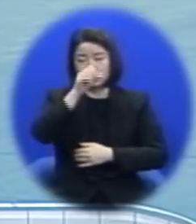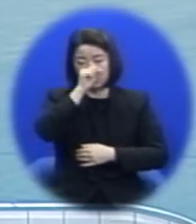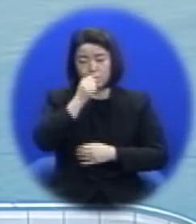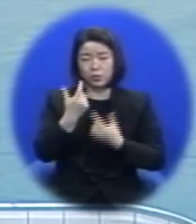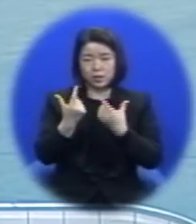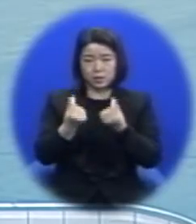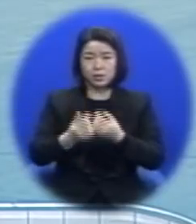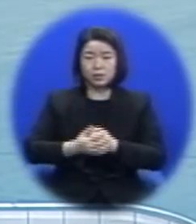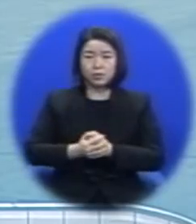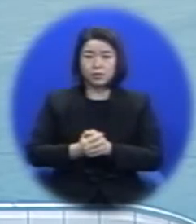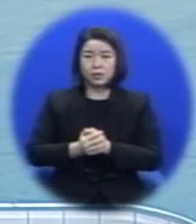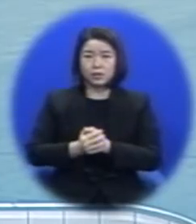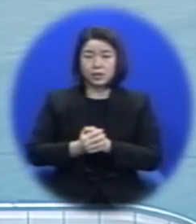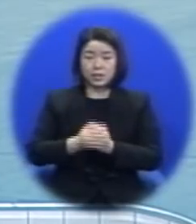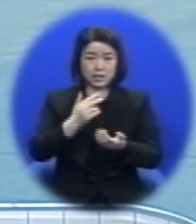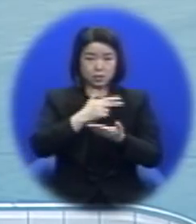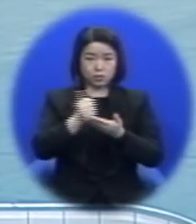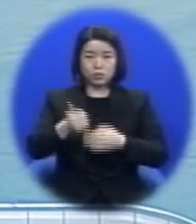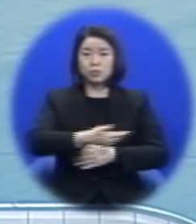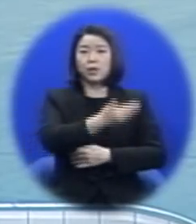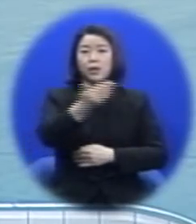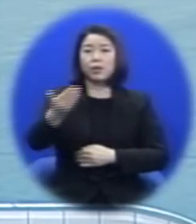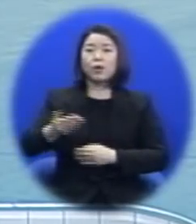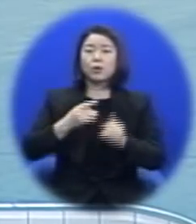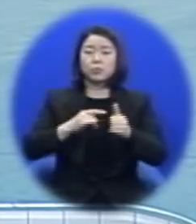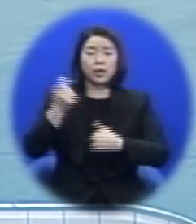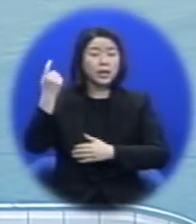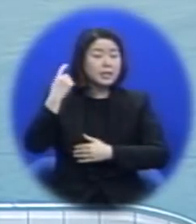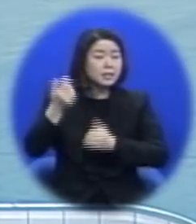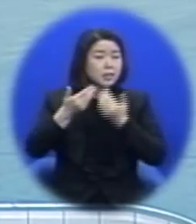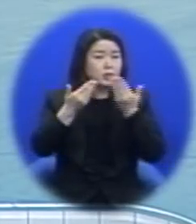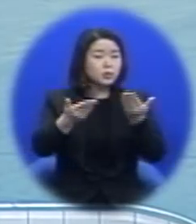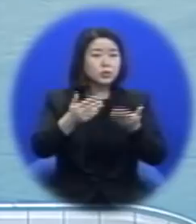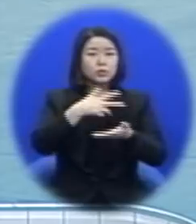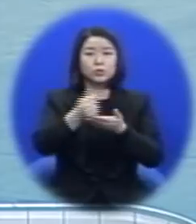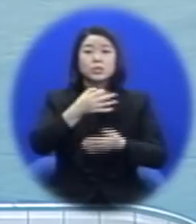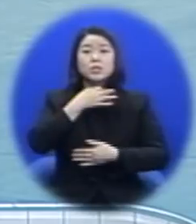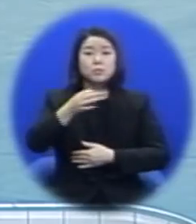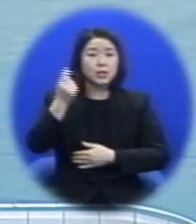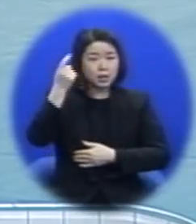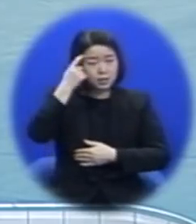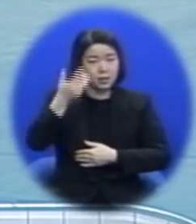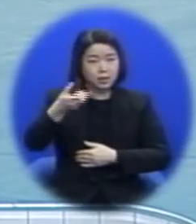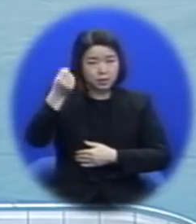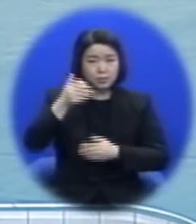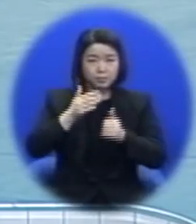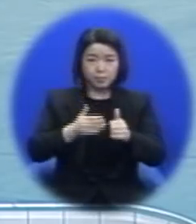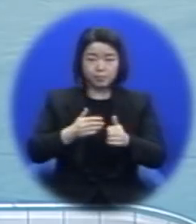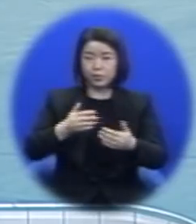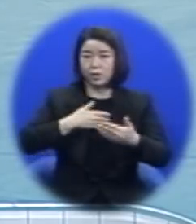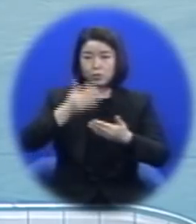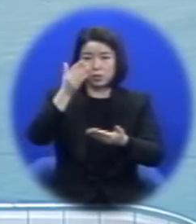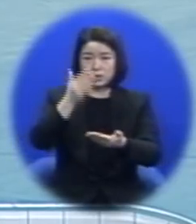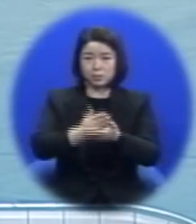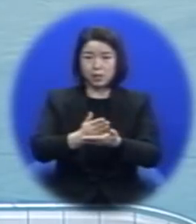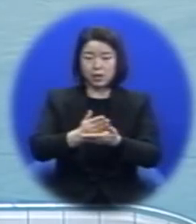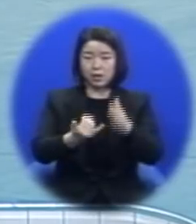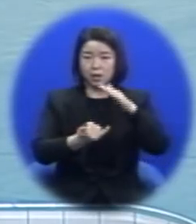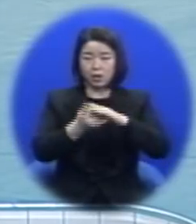좋겠습니다. 주님이 여러분에게 들려주시는 주님의 음성이라고 생각합니다. 두려워하지 말라